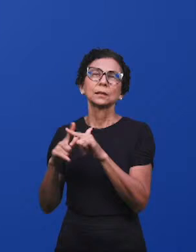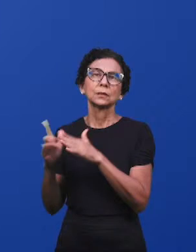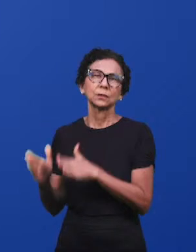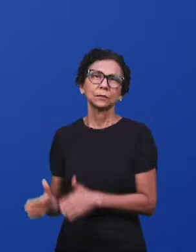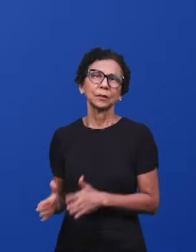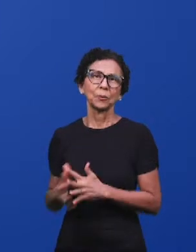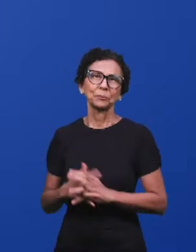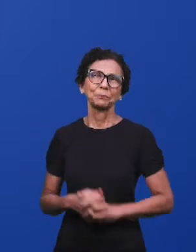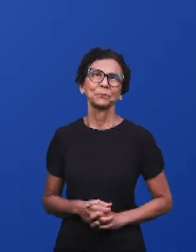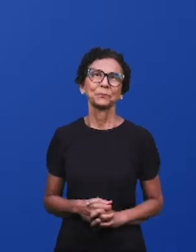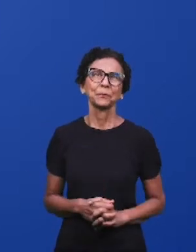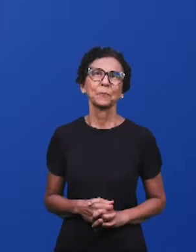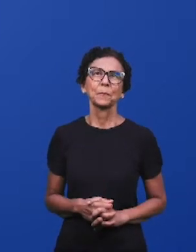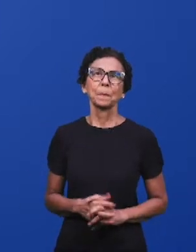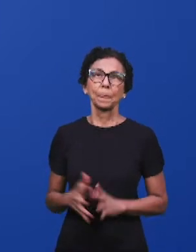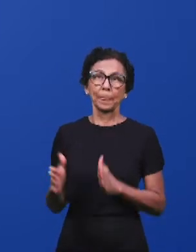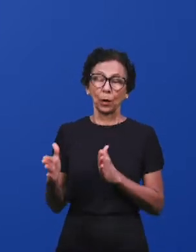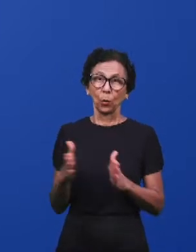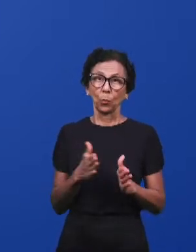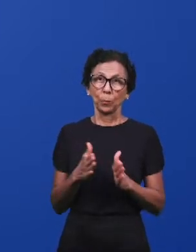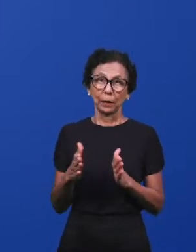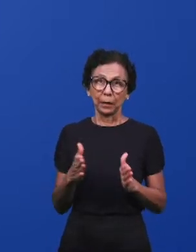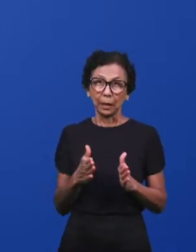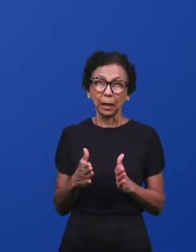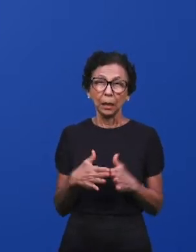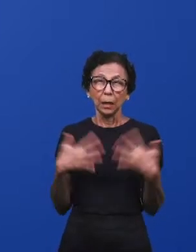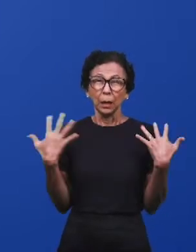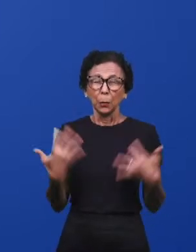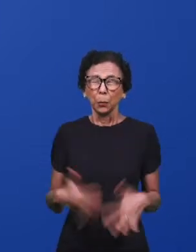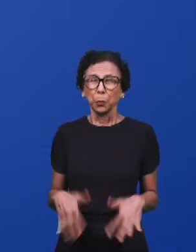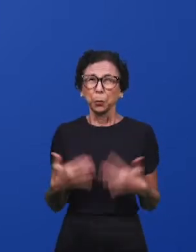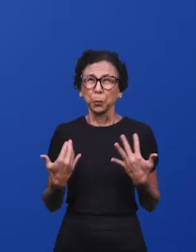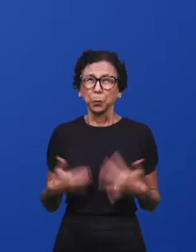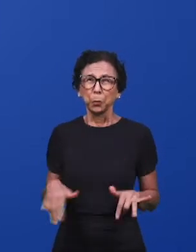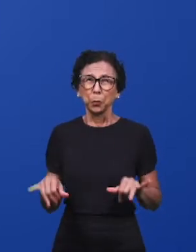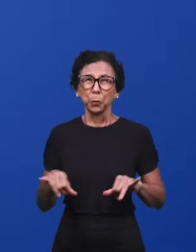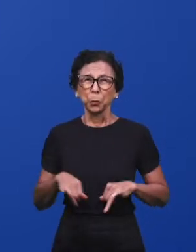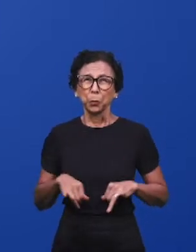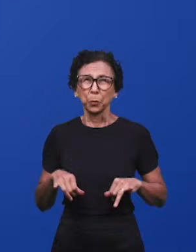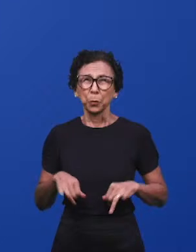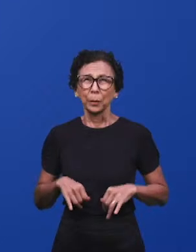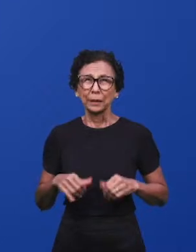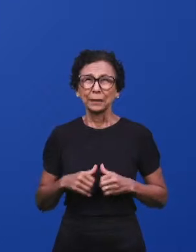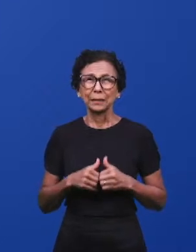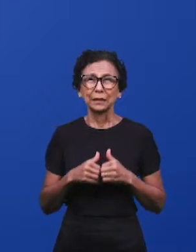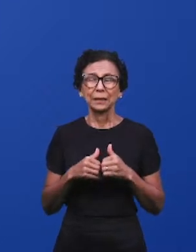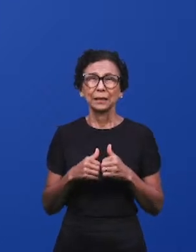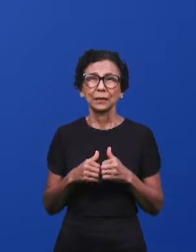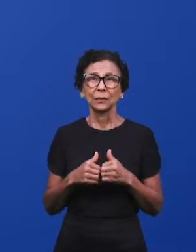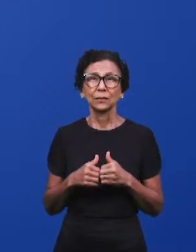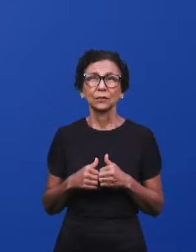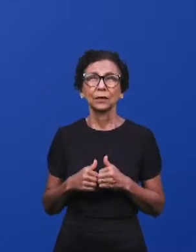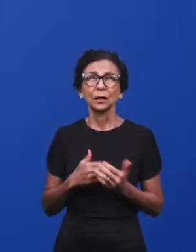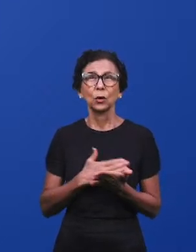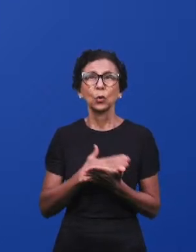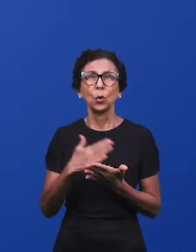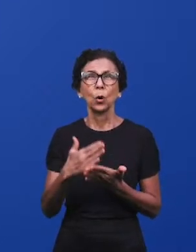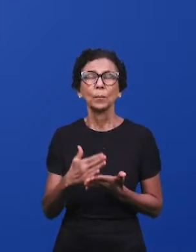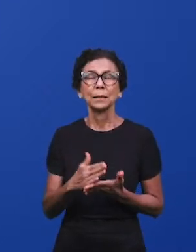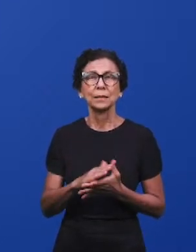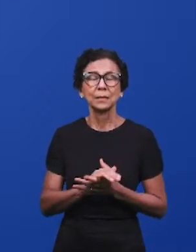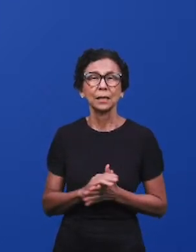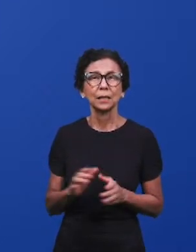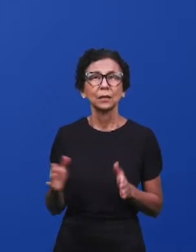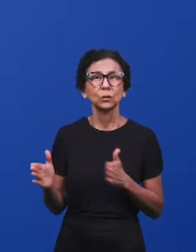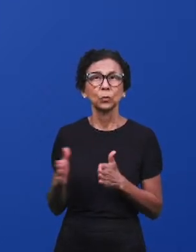il rapimento. Il periodo della grande tribolazione inizierà dopo il rapimento